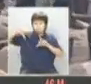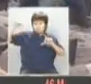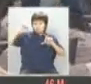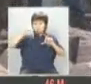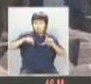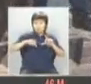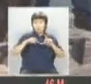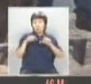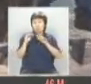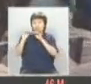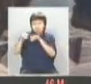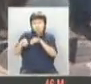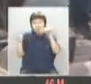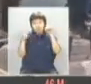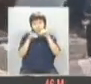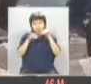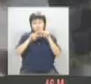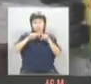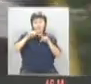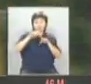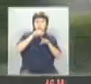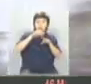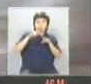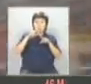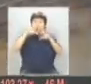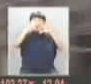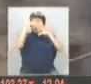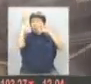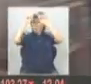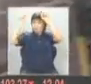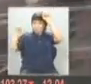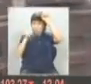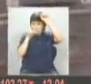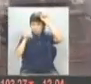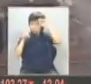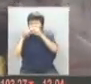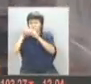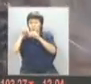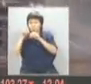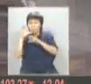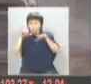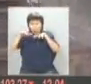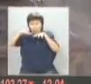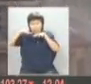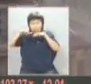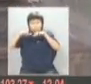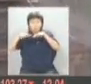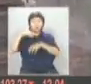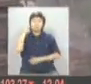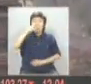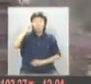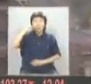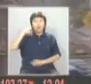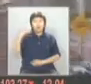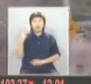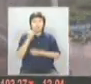-Australianทำใหเกิดผ่ดนไว้บ่อยครั้งเฉลียแล้แต่ละปีมีแผนดนไว้กวา 14,000 ครั้งในจำนวนนี้